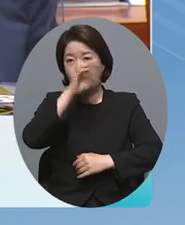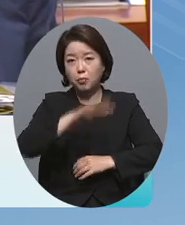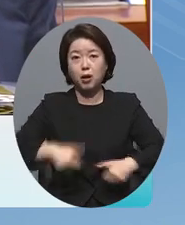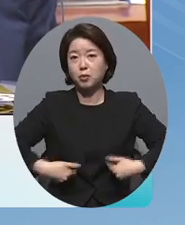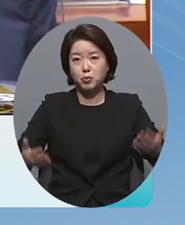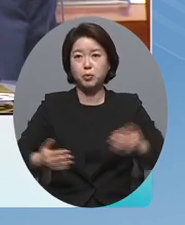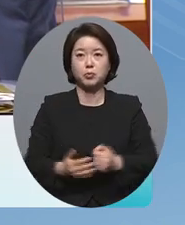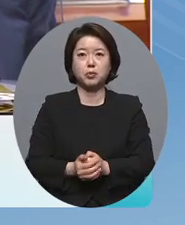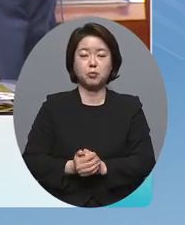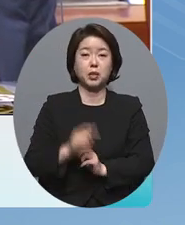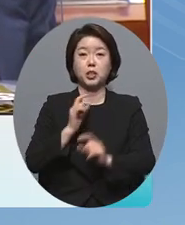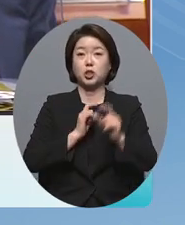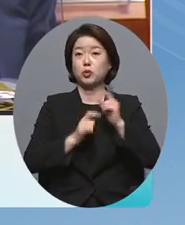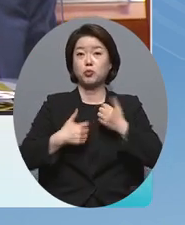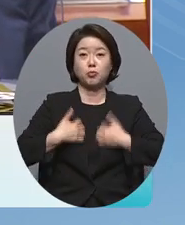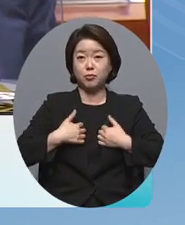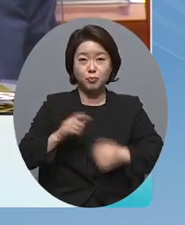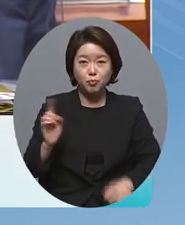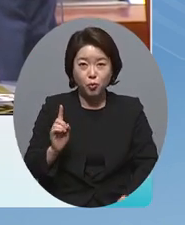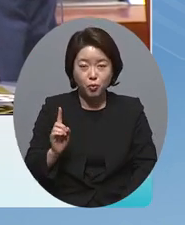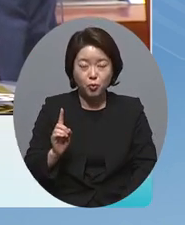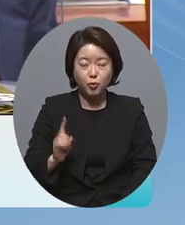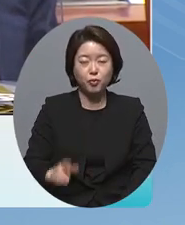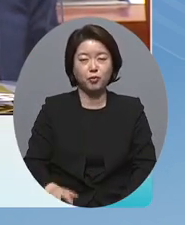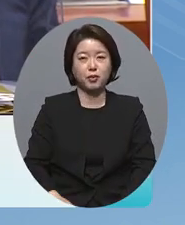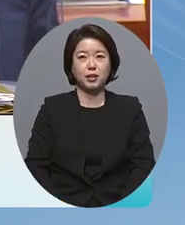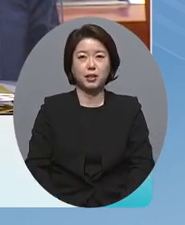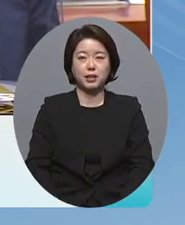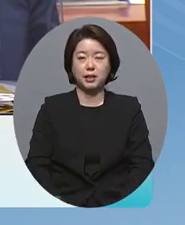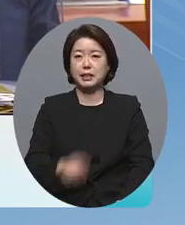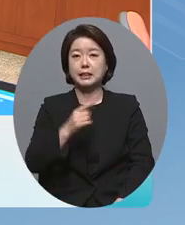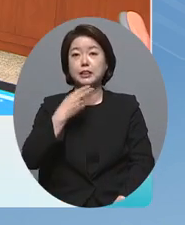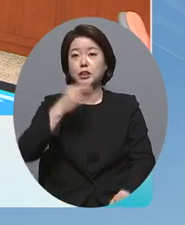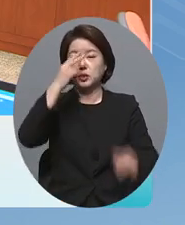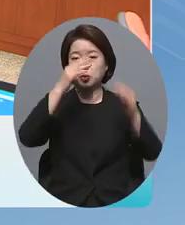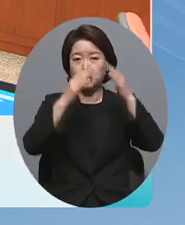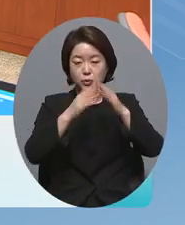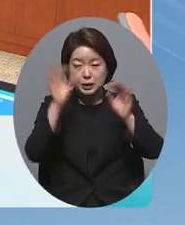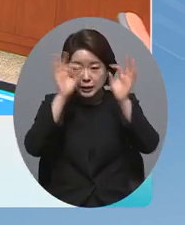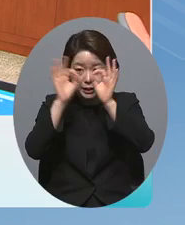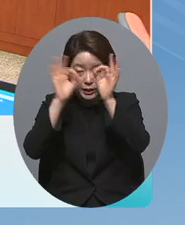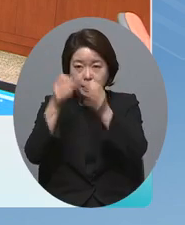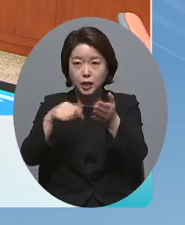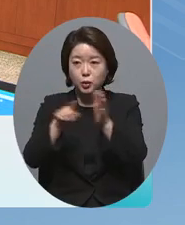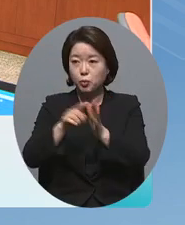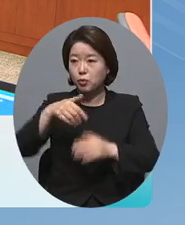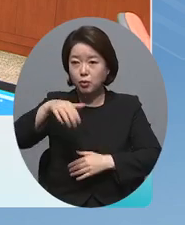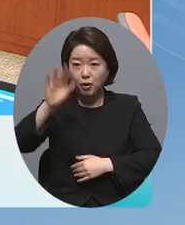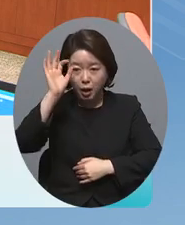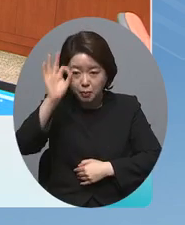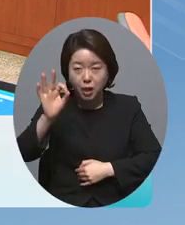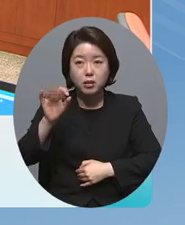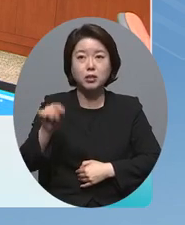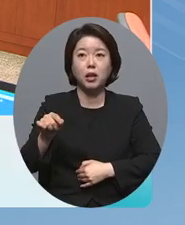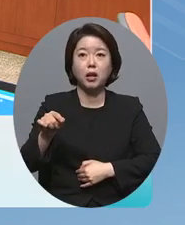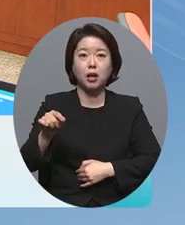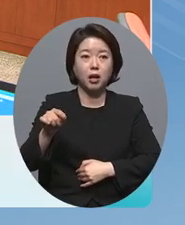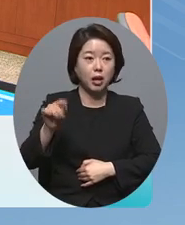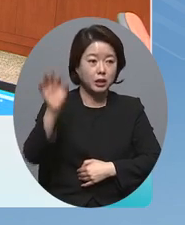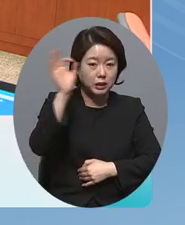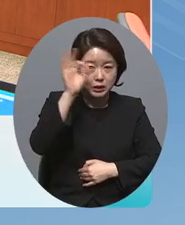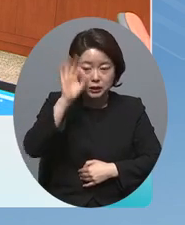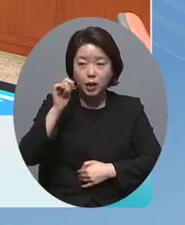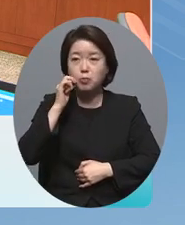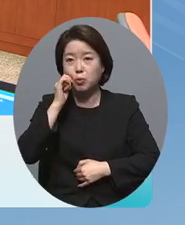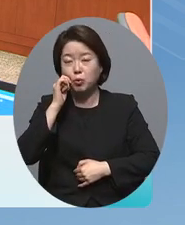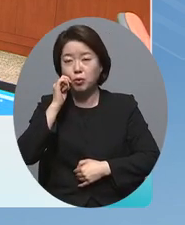더 재미있는 지점이 뭐냐면 그 술집을 찾기 위해서 네. 가봤는데 그 못 찾았다 이런 얘기가